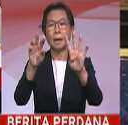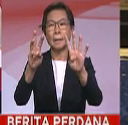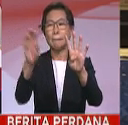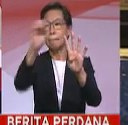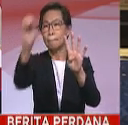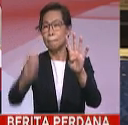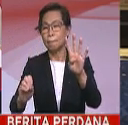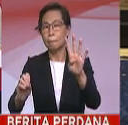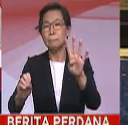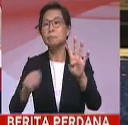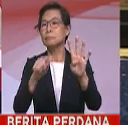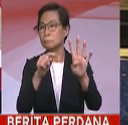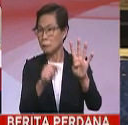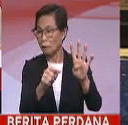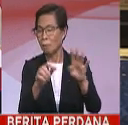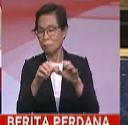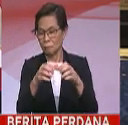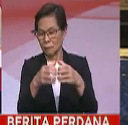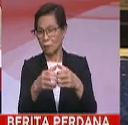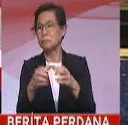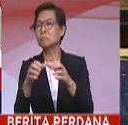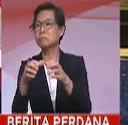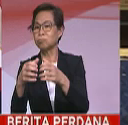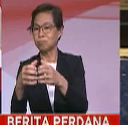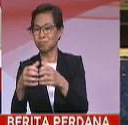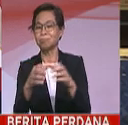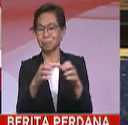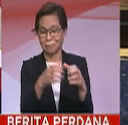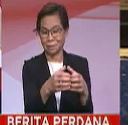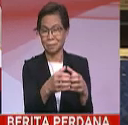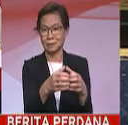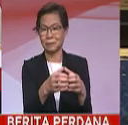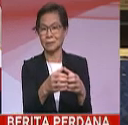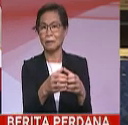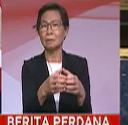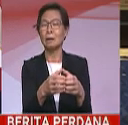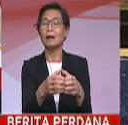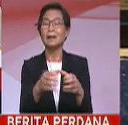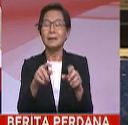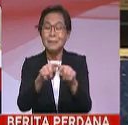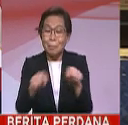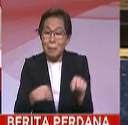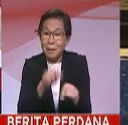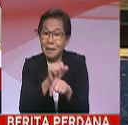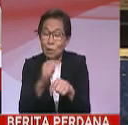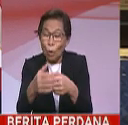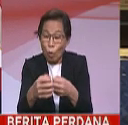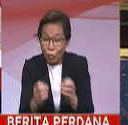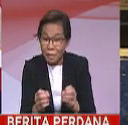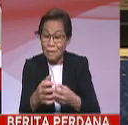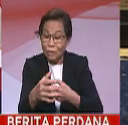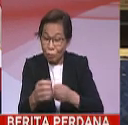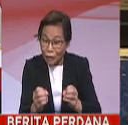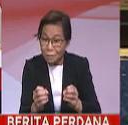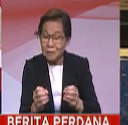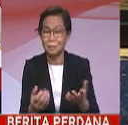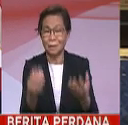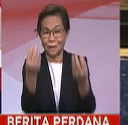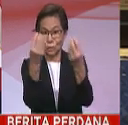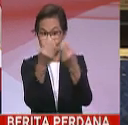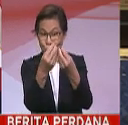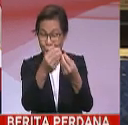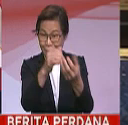48.46% daripadanya merupakan kluster yang melibatkan tempat kerja. Daripada jumlah ini